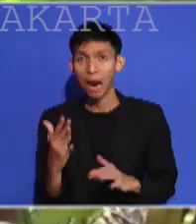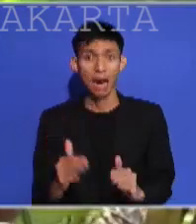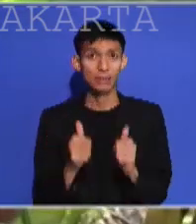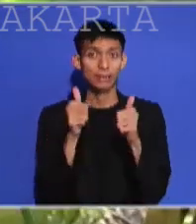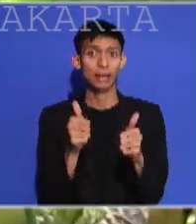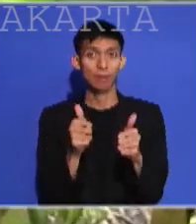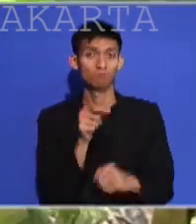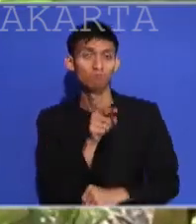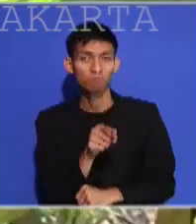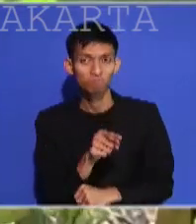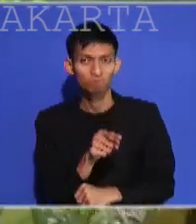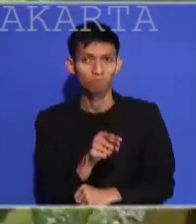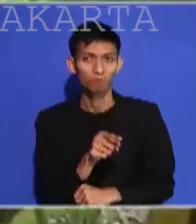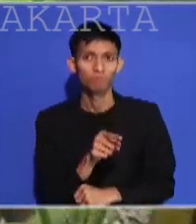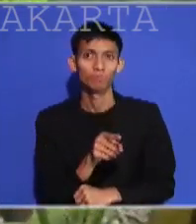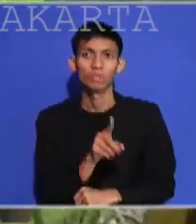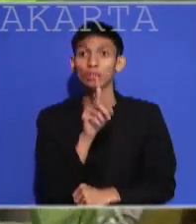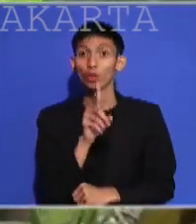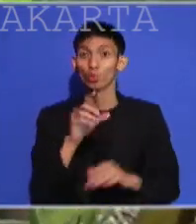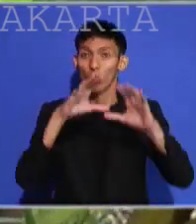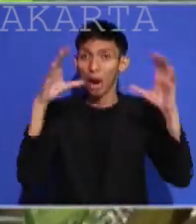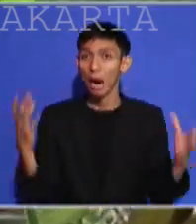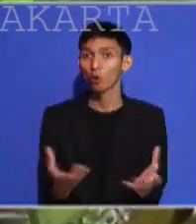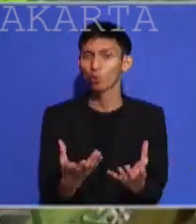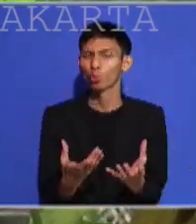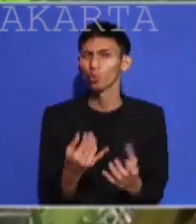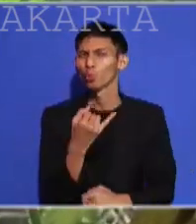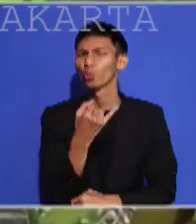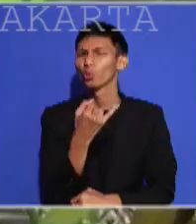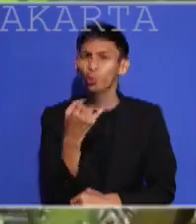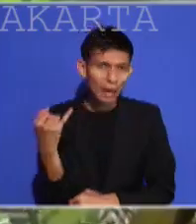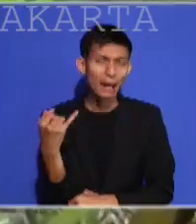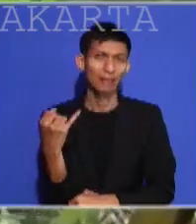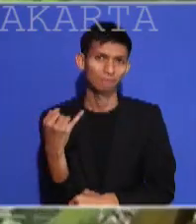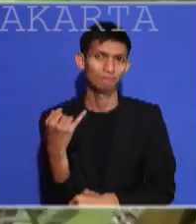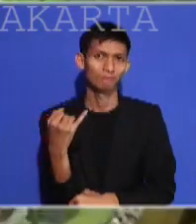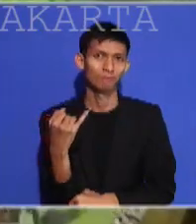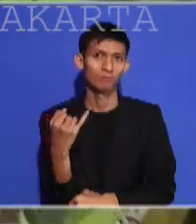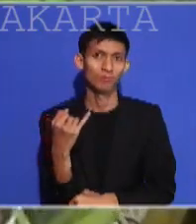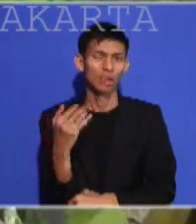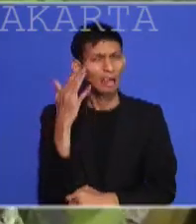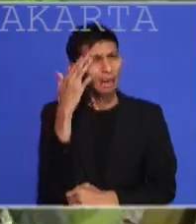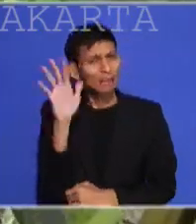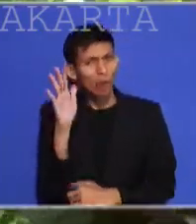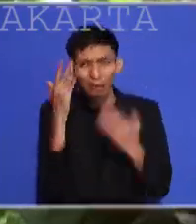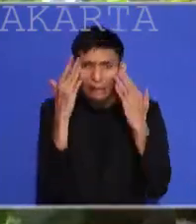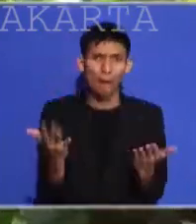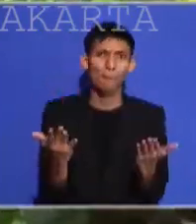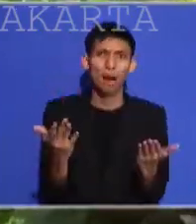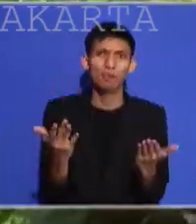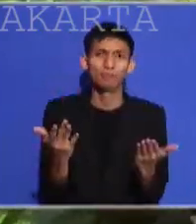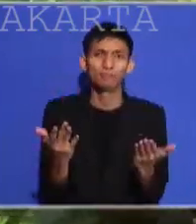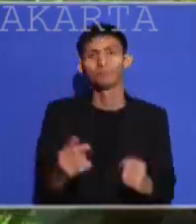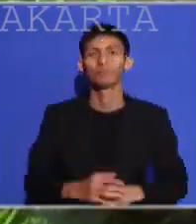nggih mboten wonten nek, Mas. Kek pripun to, Mas nggih? Namung di tampa sak wontene. Kadang